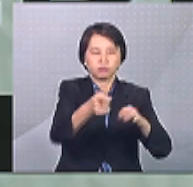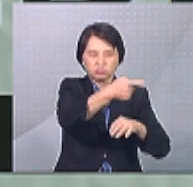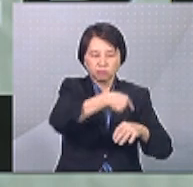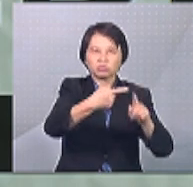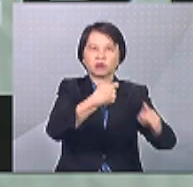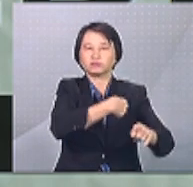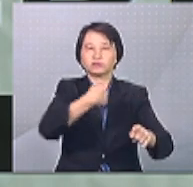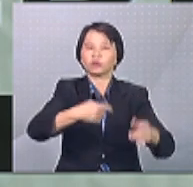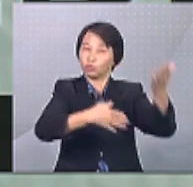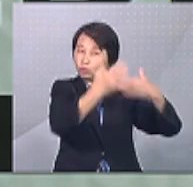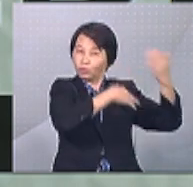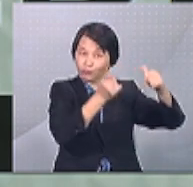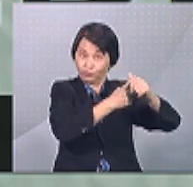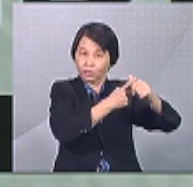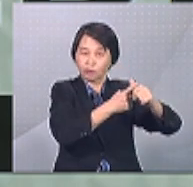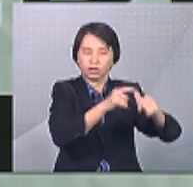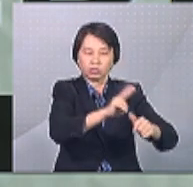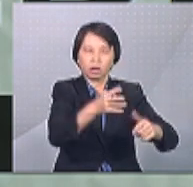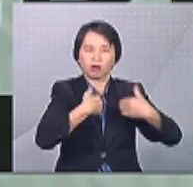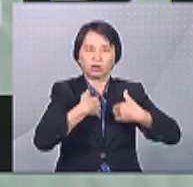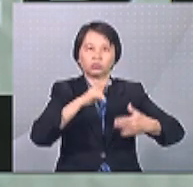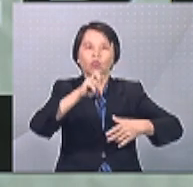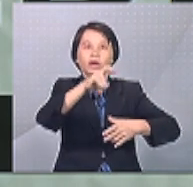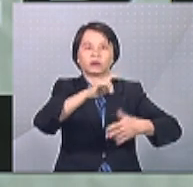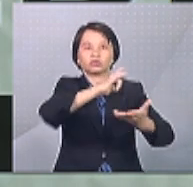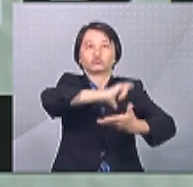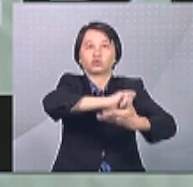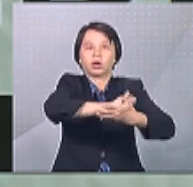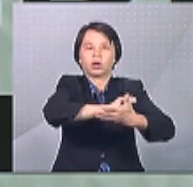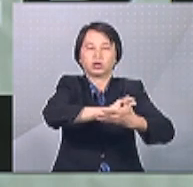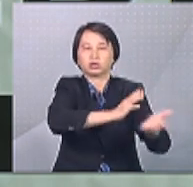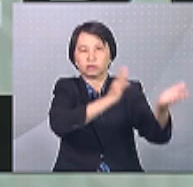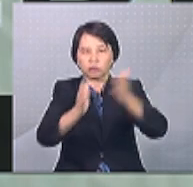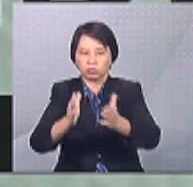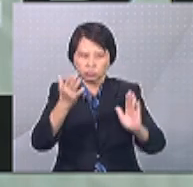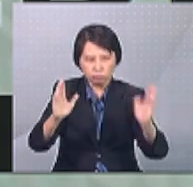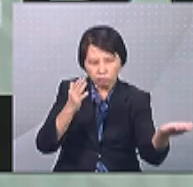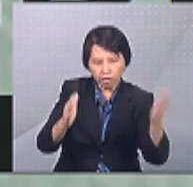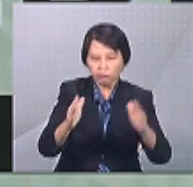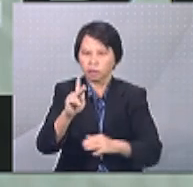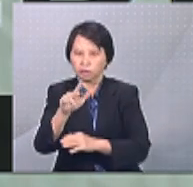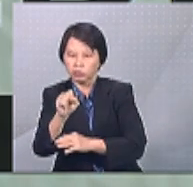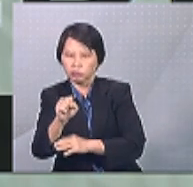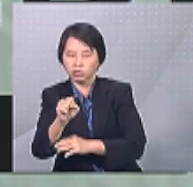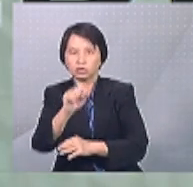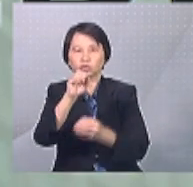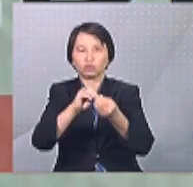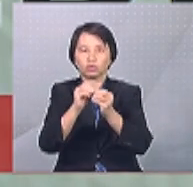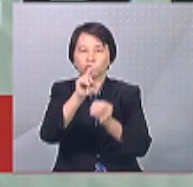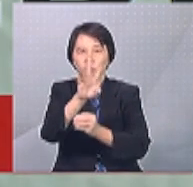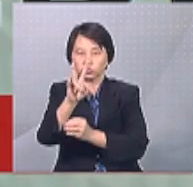kedua-dua pesakit ni ada virus daripada Wuhan. Dan juga kita bandingkan dengan kes kes ke 27,